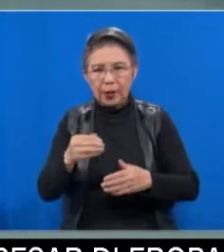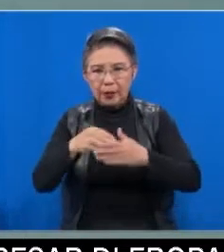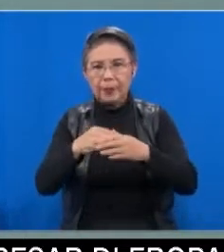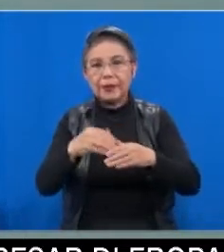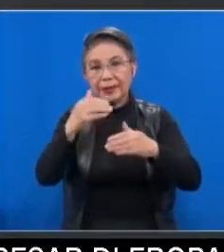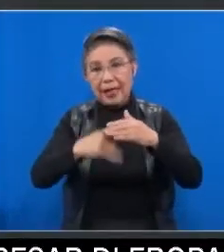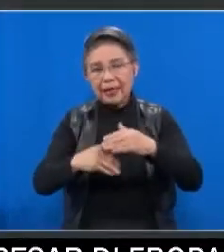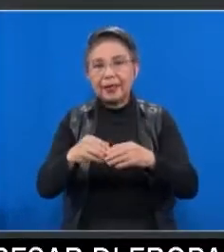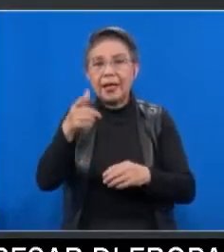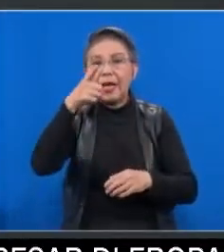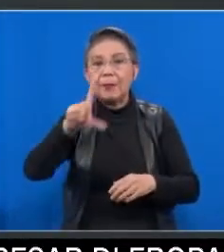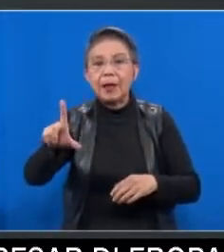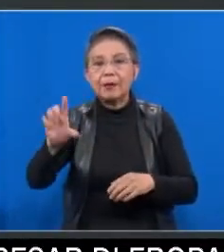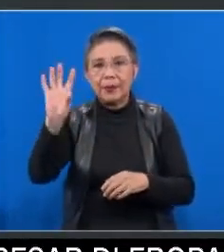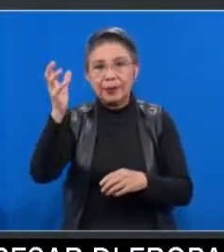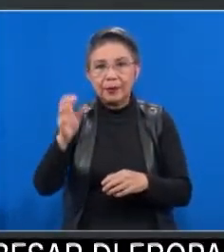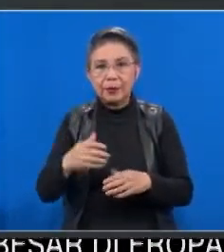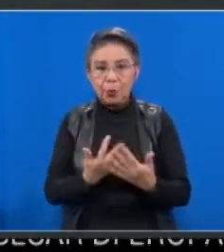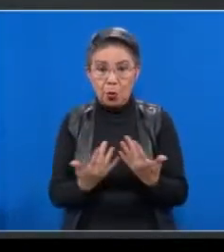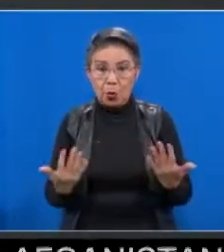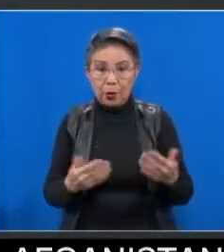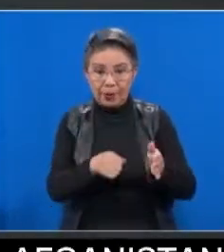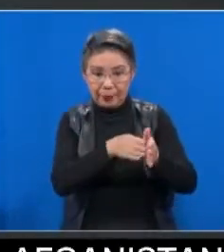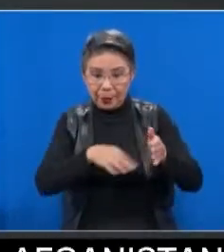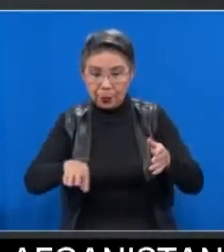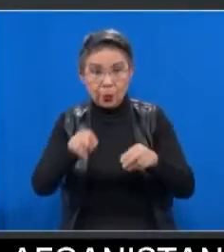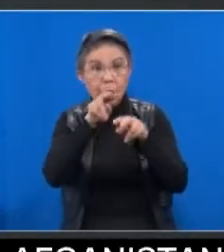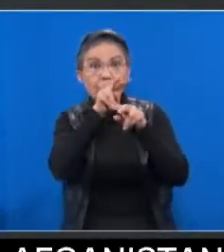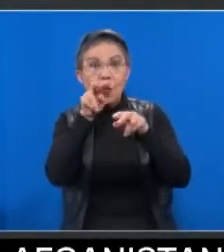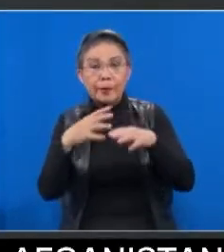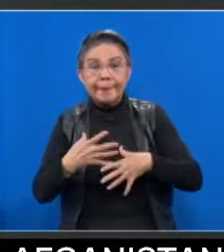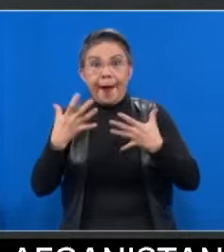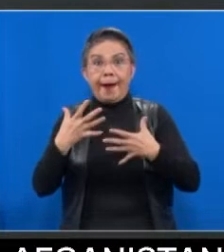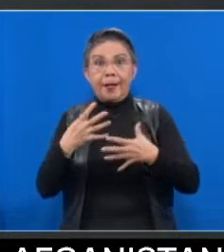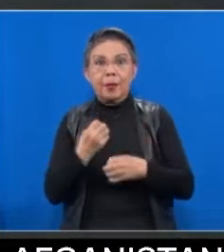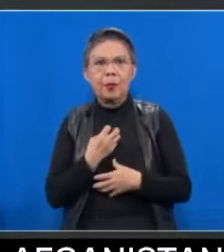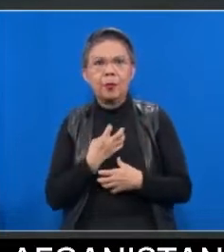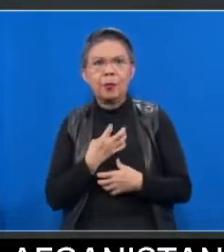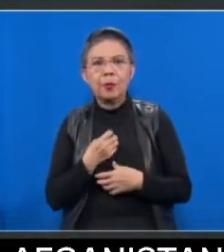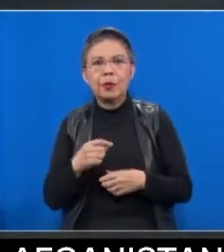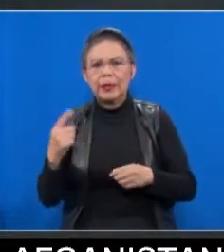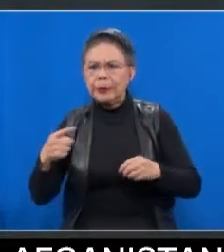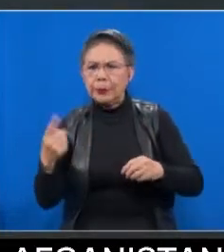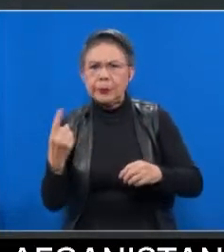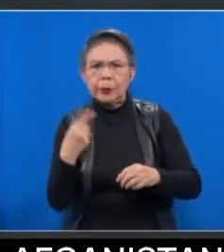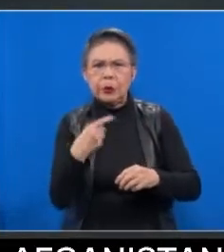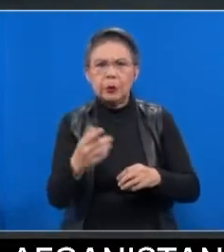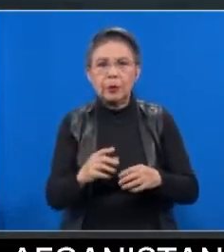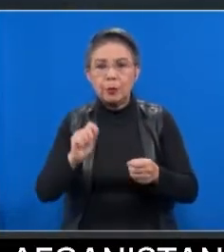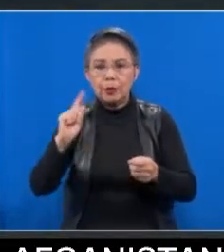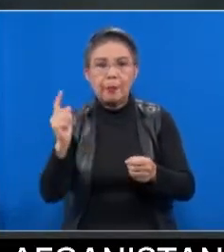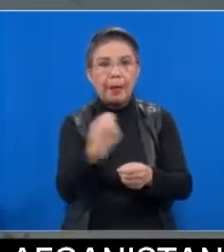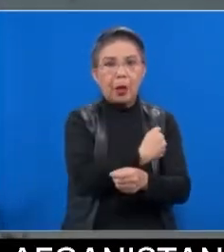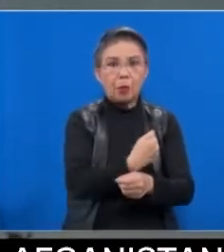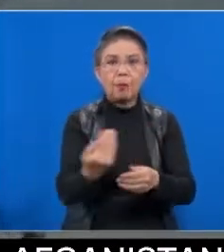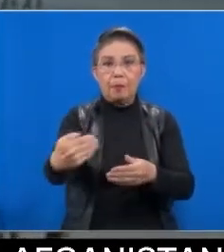Lebak, Banten. Warga di pesisir pantai Panto Binuangun kaget sekaligus khawatir angin puting beliung akan berbelok ke